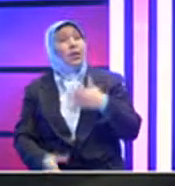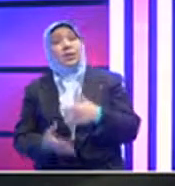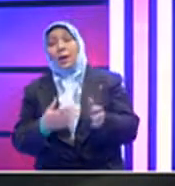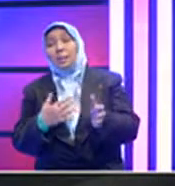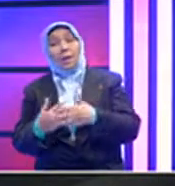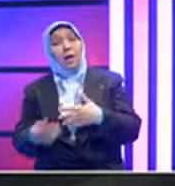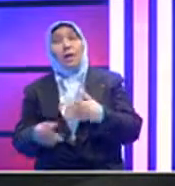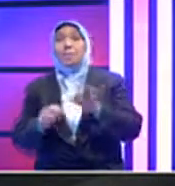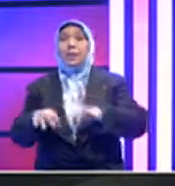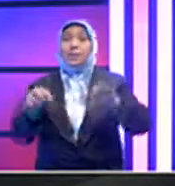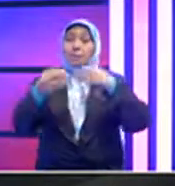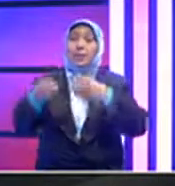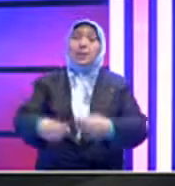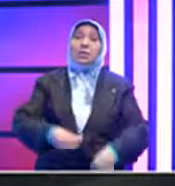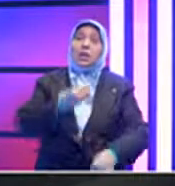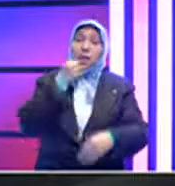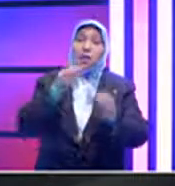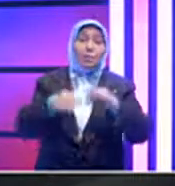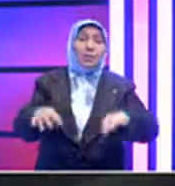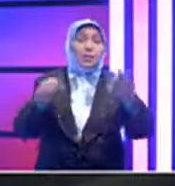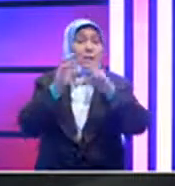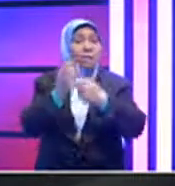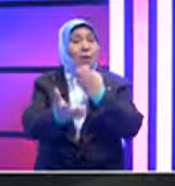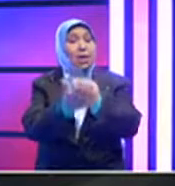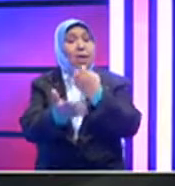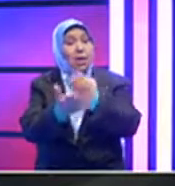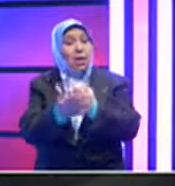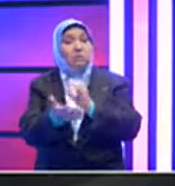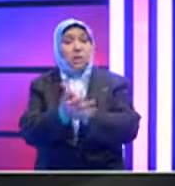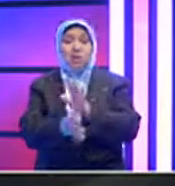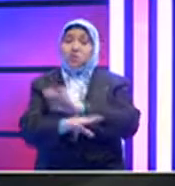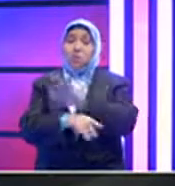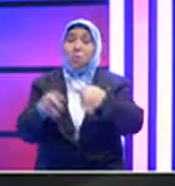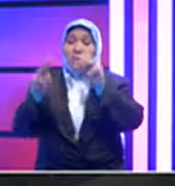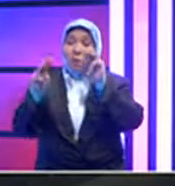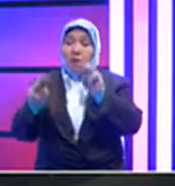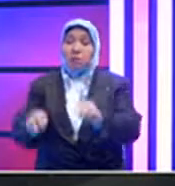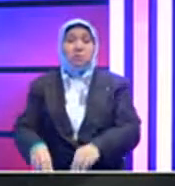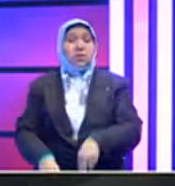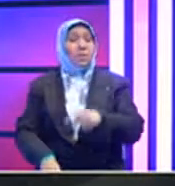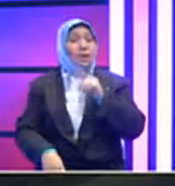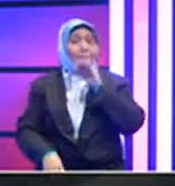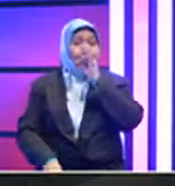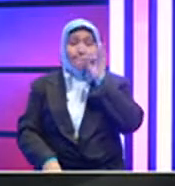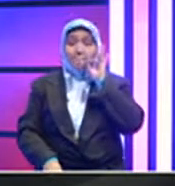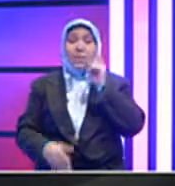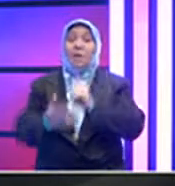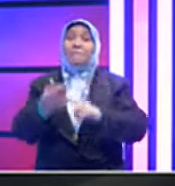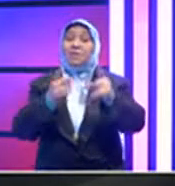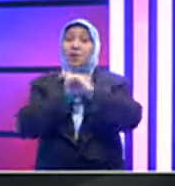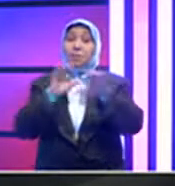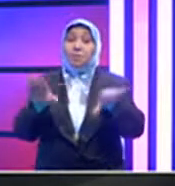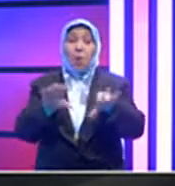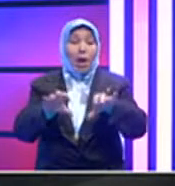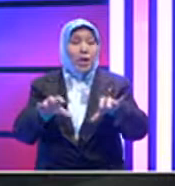yang penting kau bagi makan yang penting dapat Helloween daripada Firaun lebih senyawa bila kita teguh Firaun aku yang Firaun buat Lepas itu